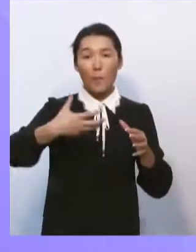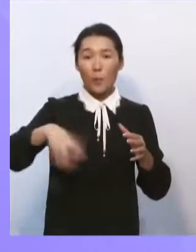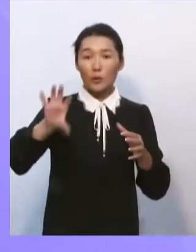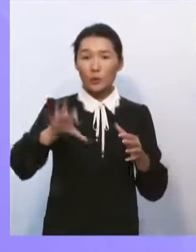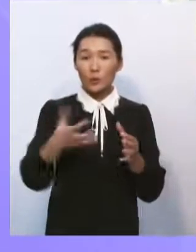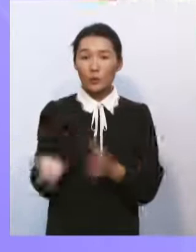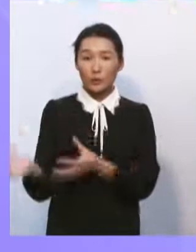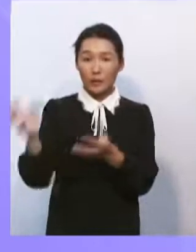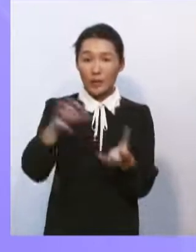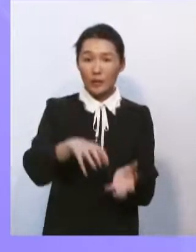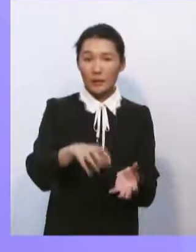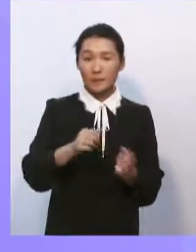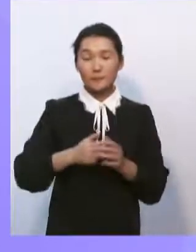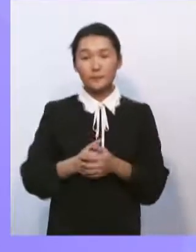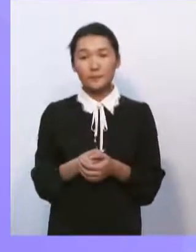боорсокту салат.